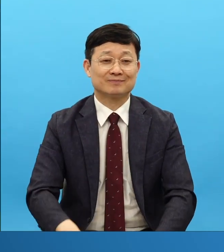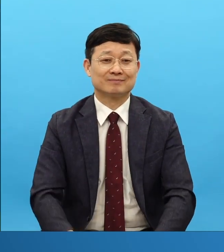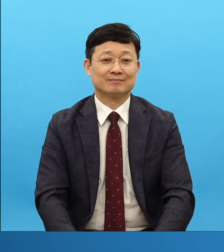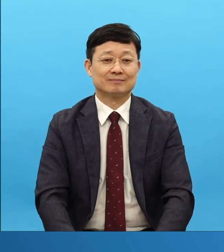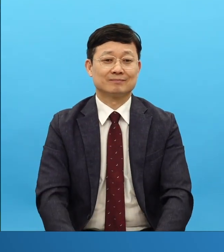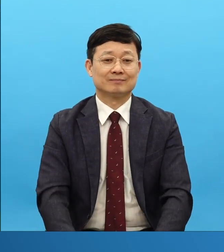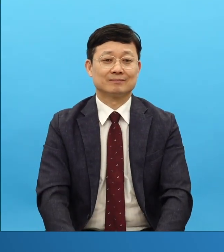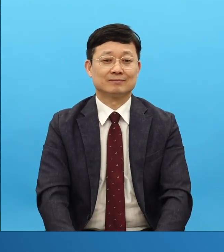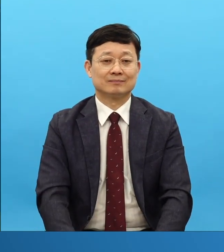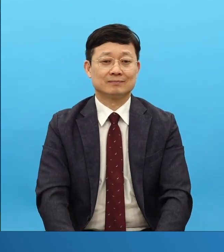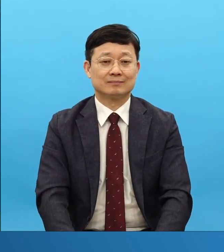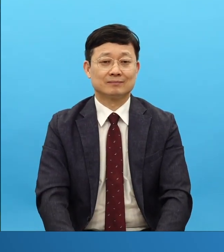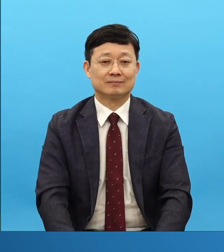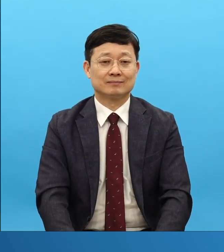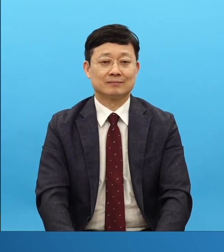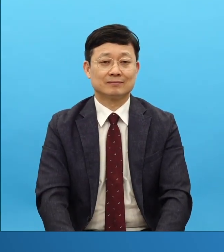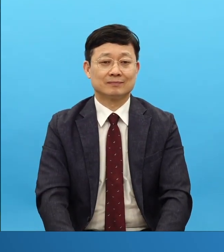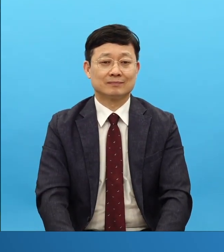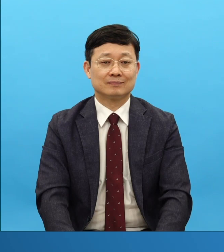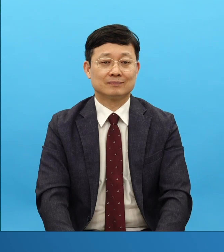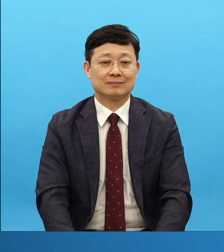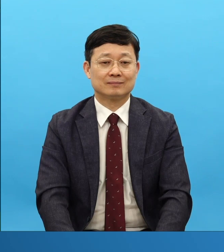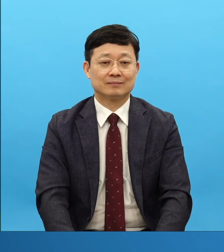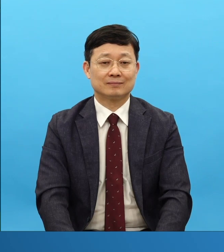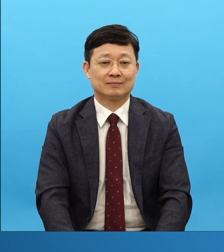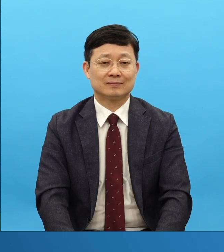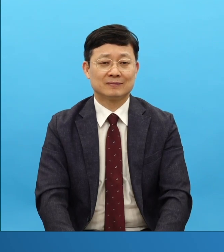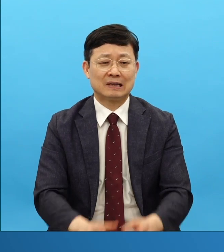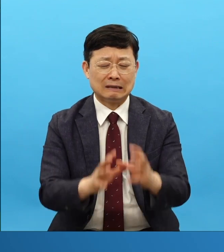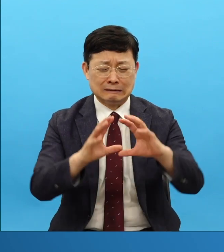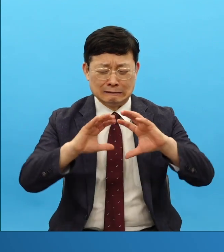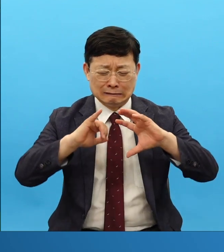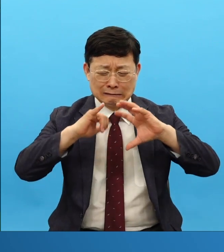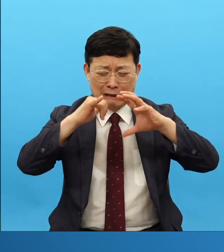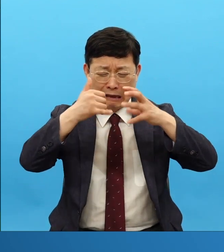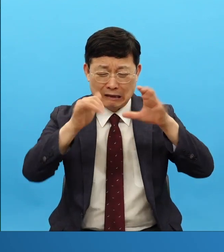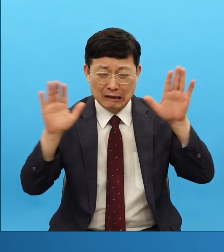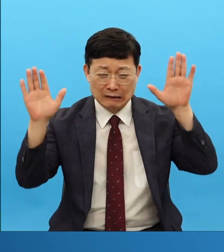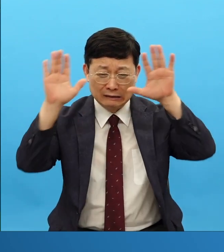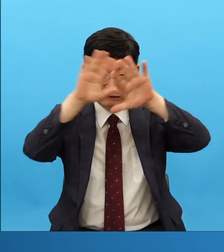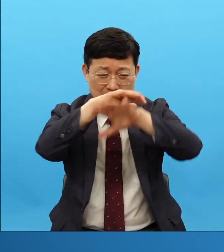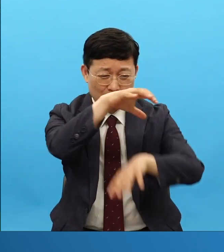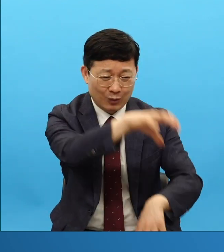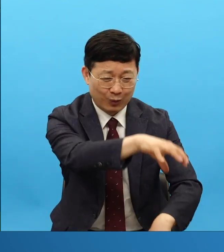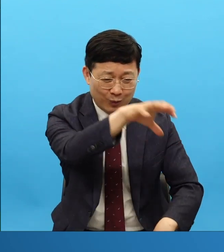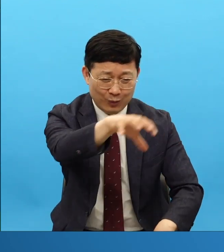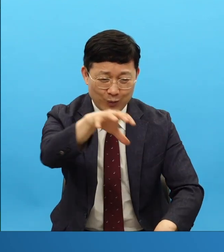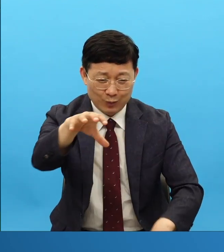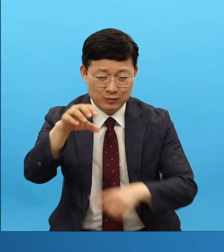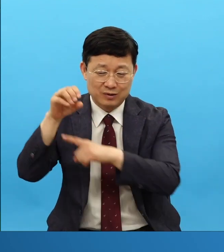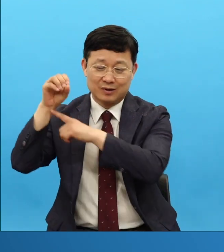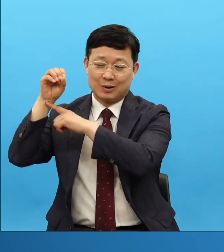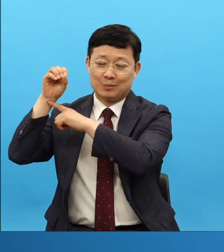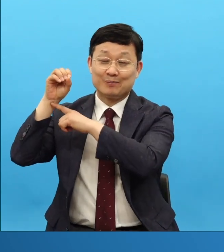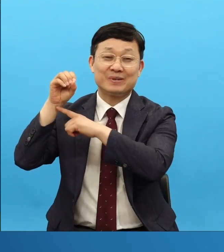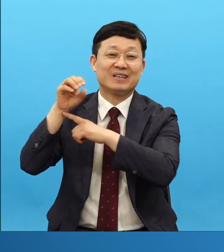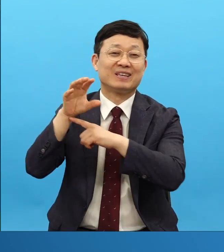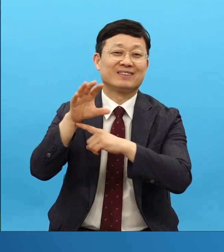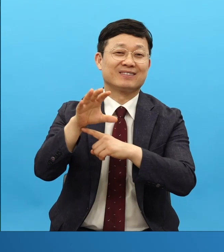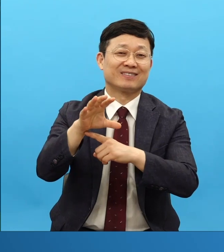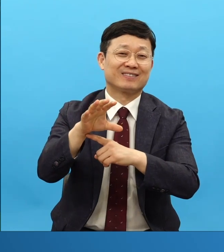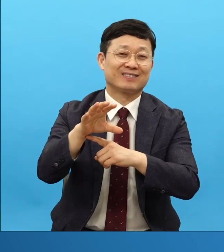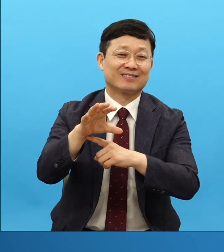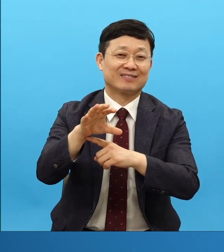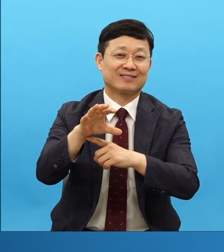this? 결국은 전 세계 흑암 속에 빛을 비춰준 거예요. Ultimately, they shine the light into